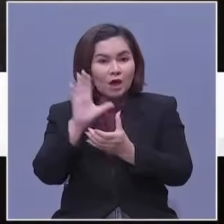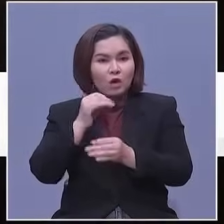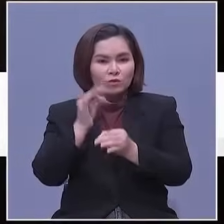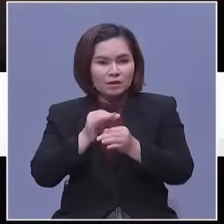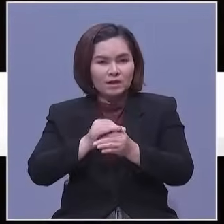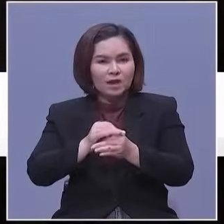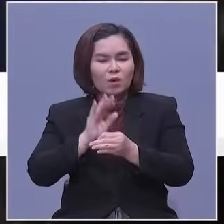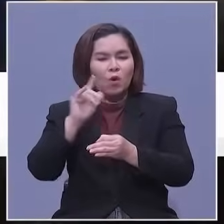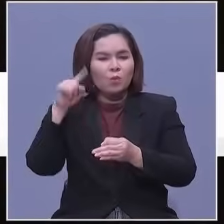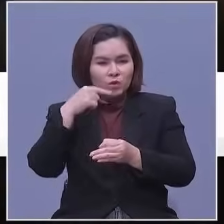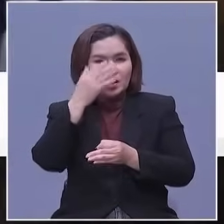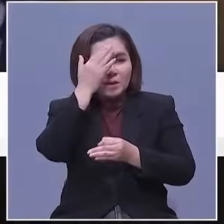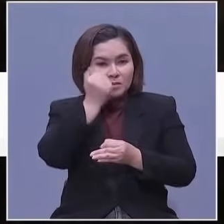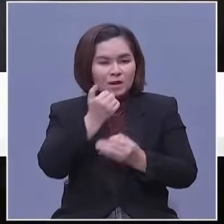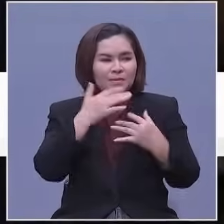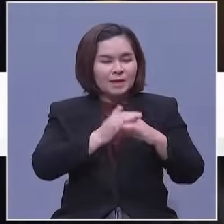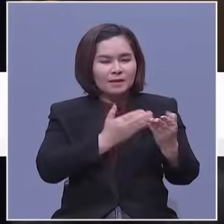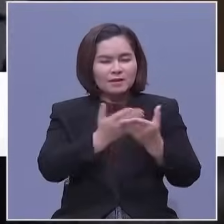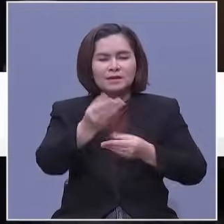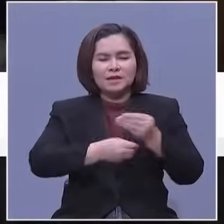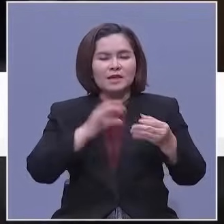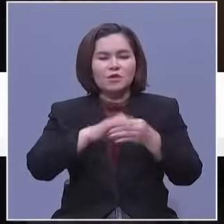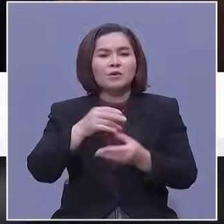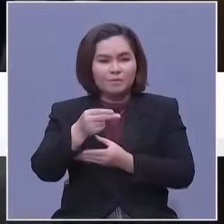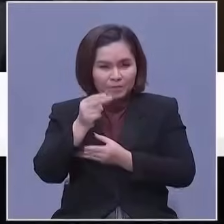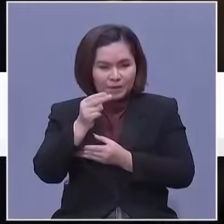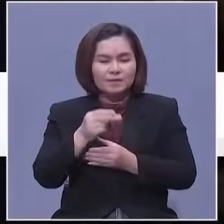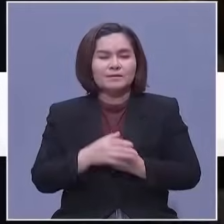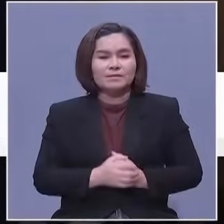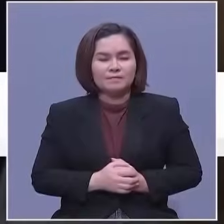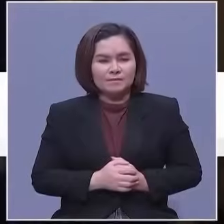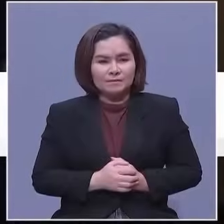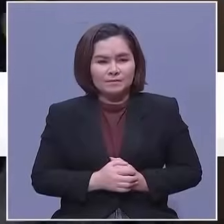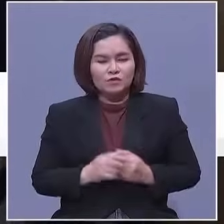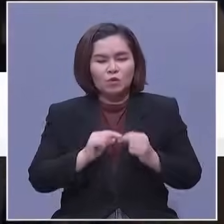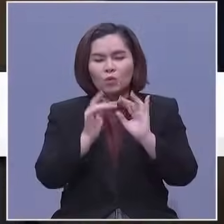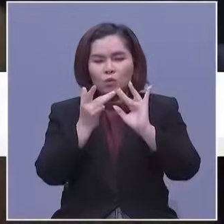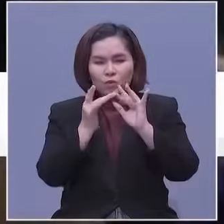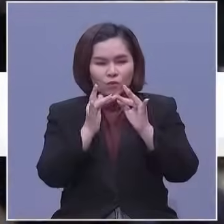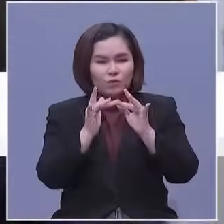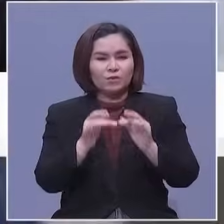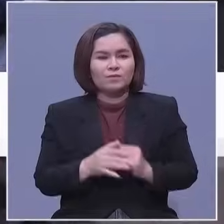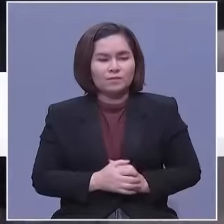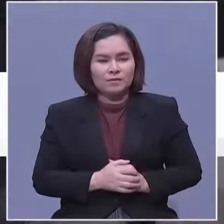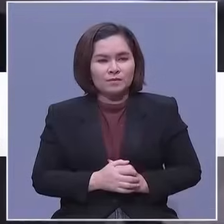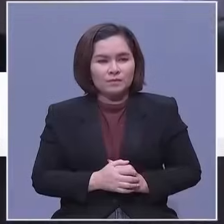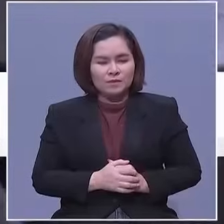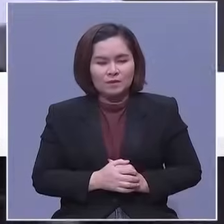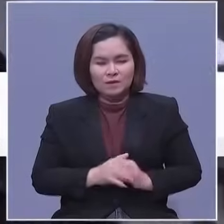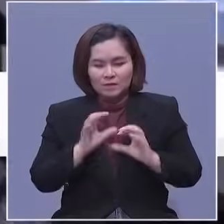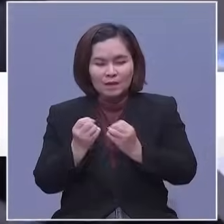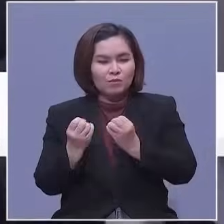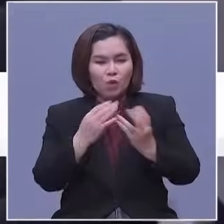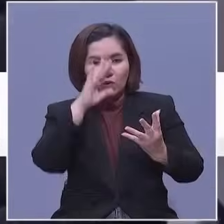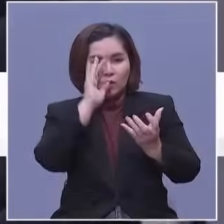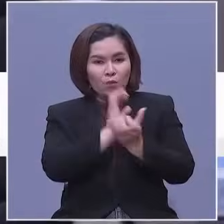ของภรรยาตัวเองมาใช้ในการติดต่อซื้อขายอาวุธปืนแล้วก็เครื่องกระสุนปืนผ่านทางโซเชียลมีเดียค่ะมาส่งให้กับทางพนักง